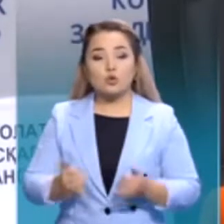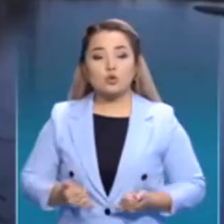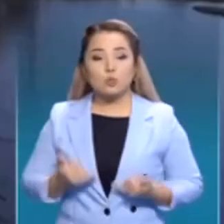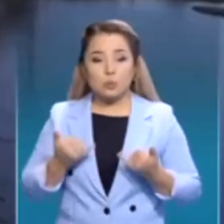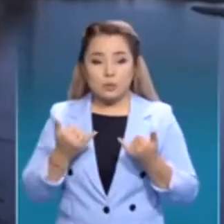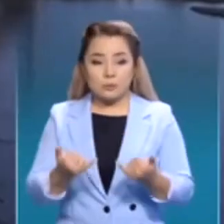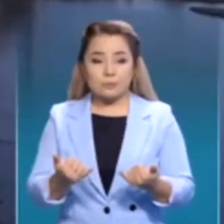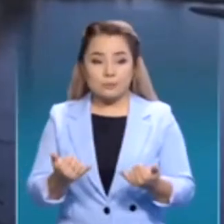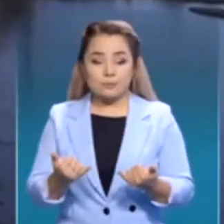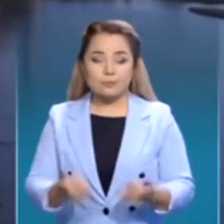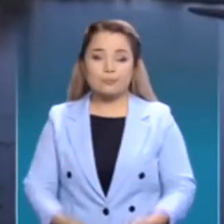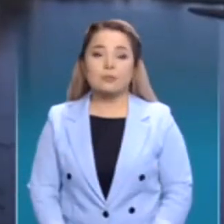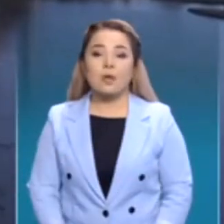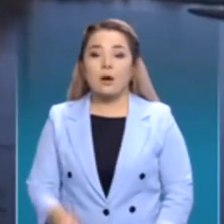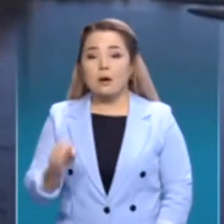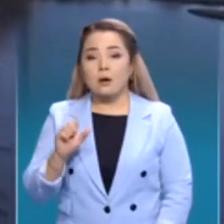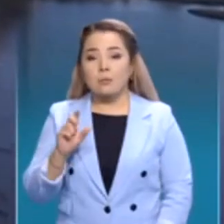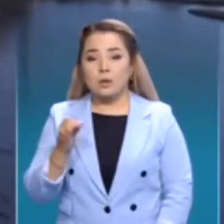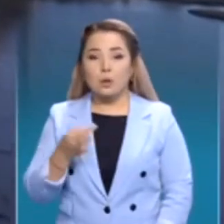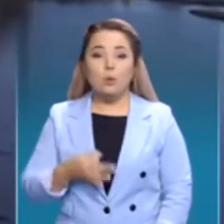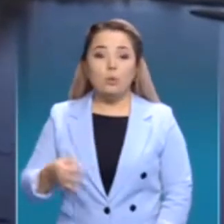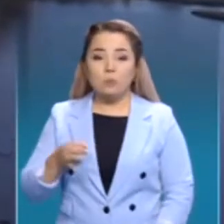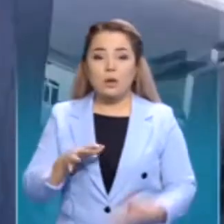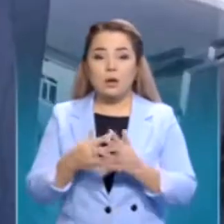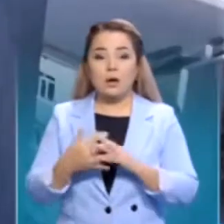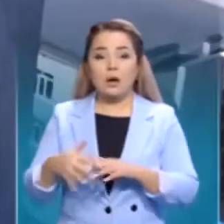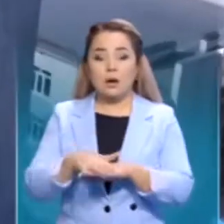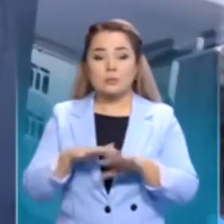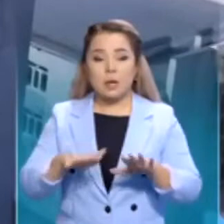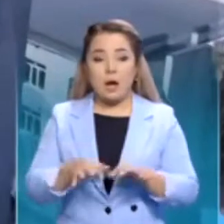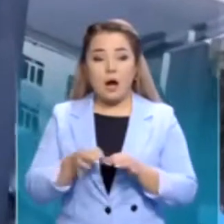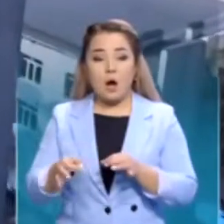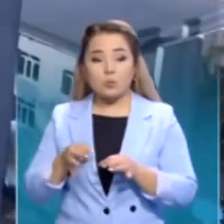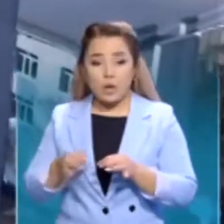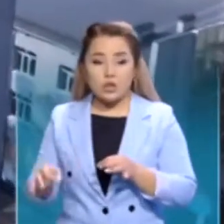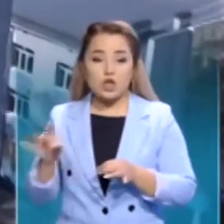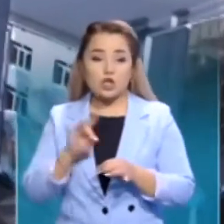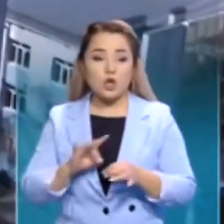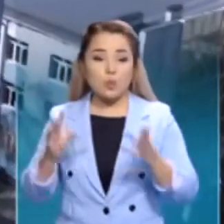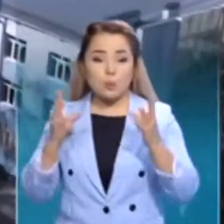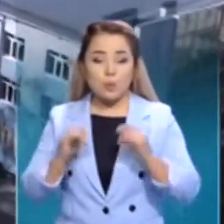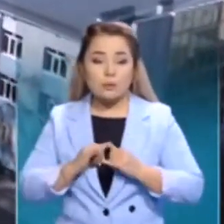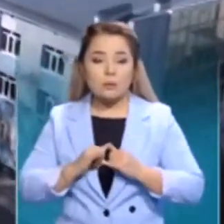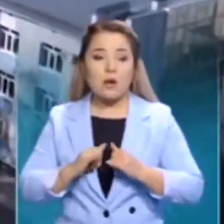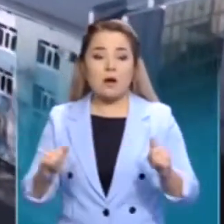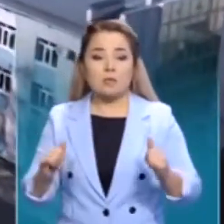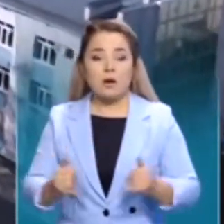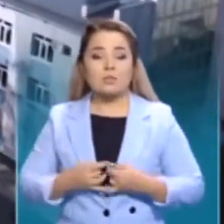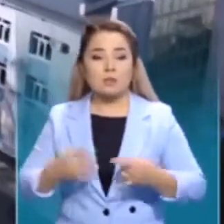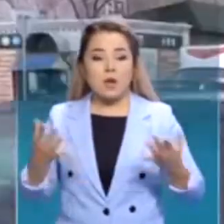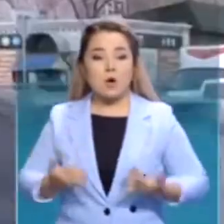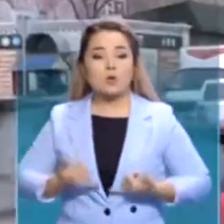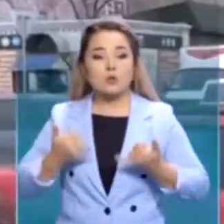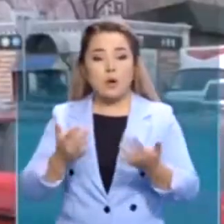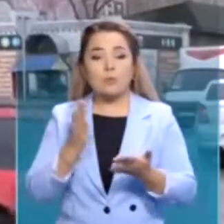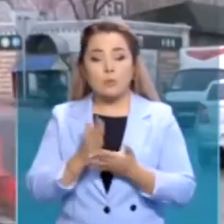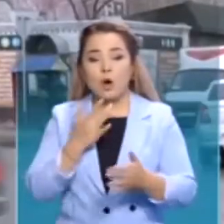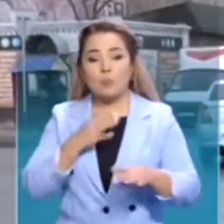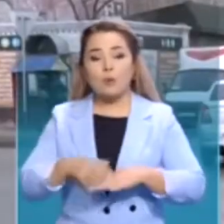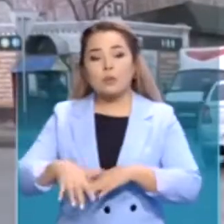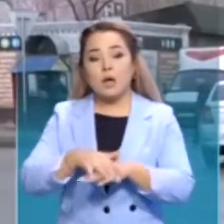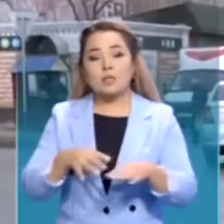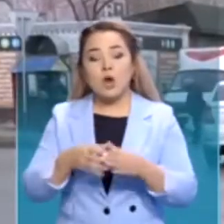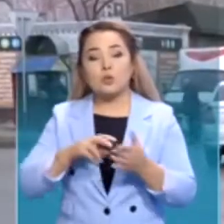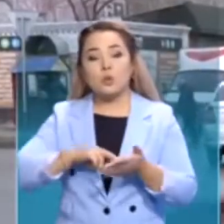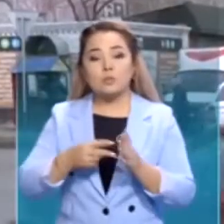отыр. Абай облысындағы ауыл аудандарда да республика күні кең көлемде тойланады. Мәдени бұқаралық іс-шаралар